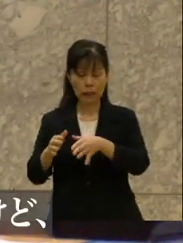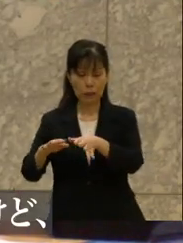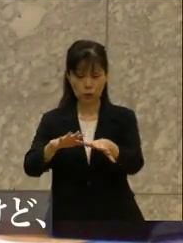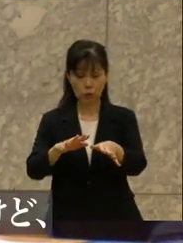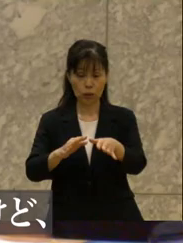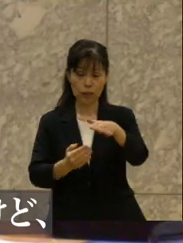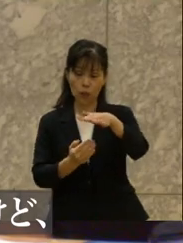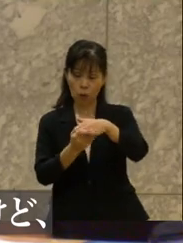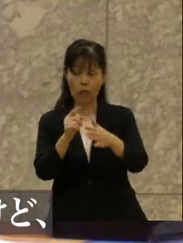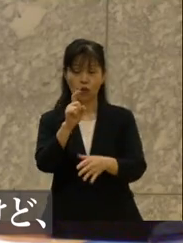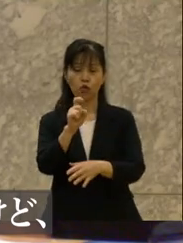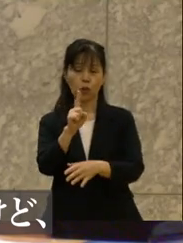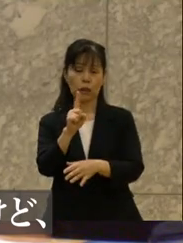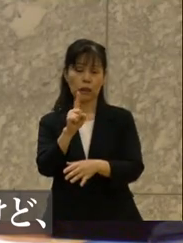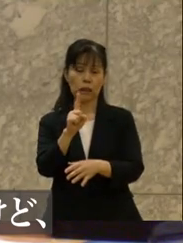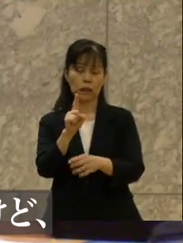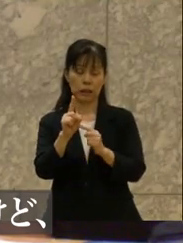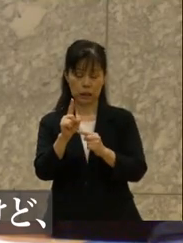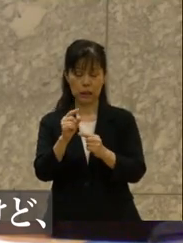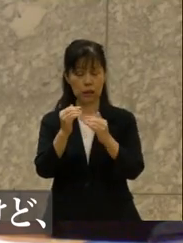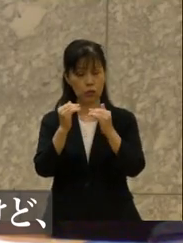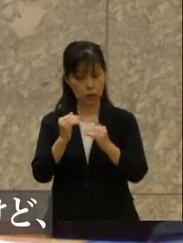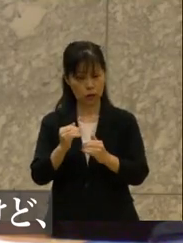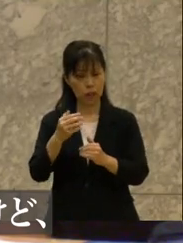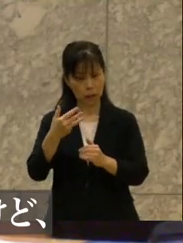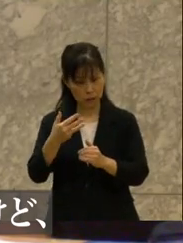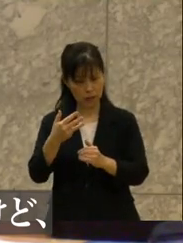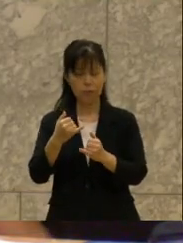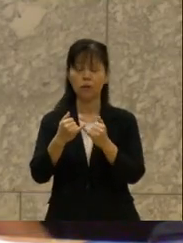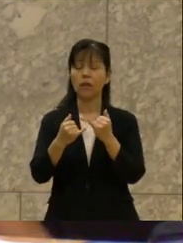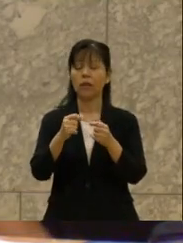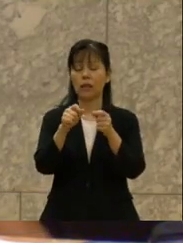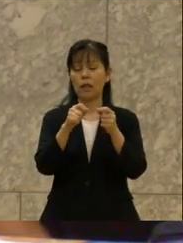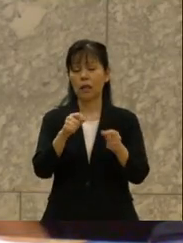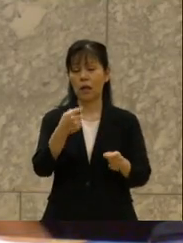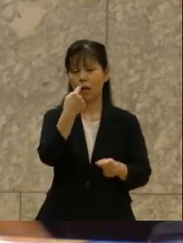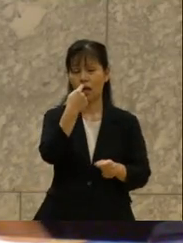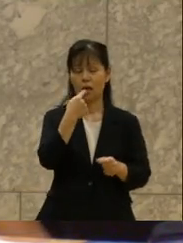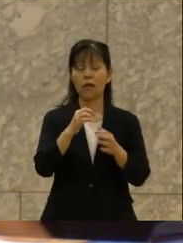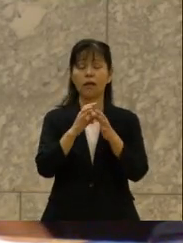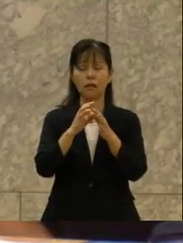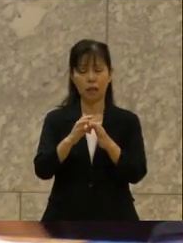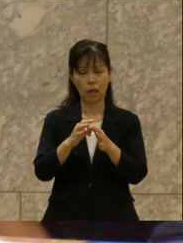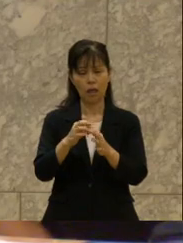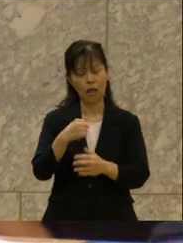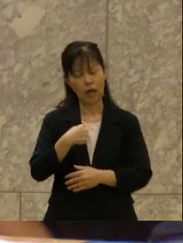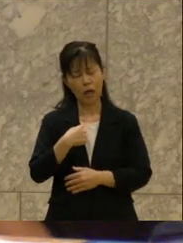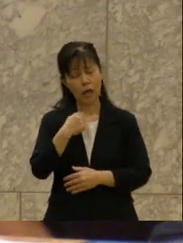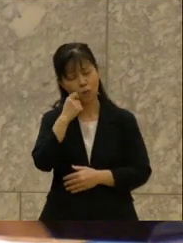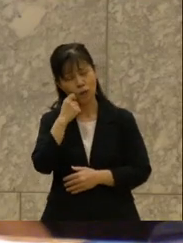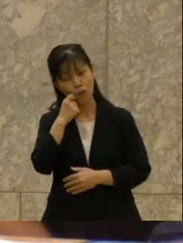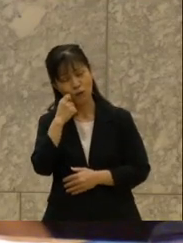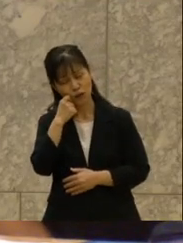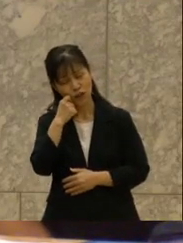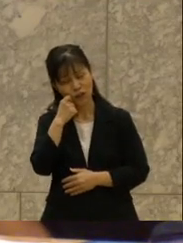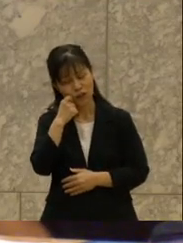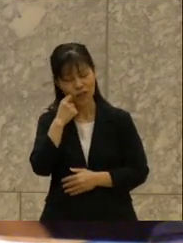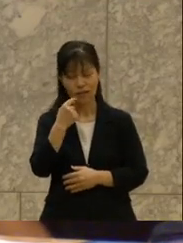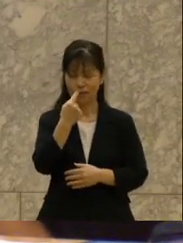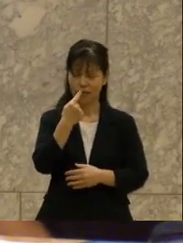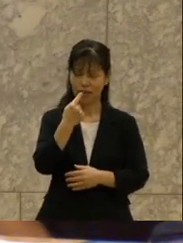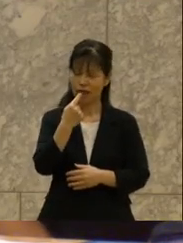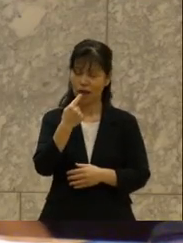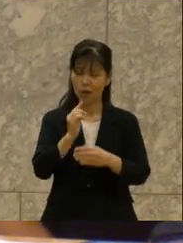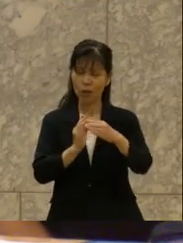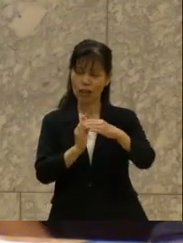自分の目標は何かって8番になってくるわけなんですけどいや無理ですよねみたいな